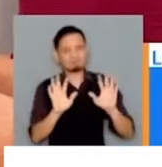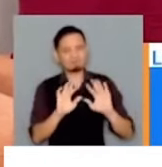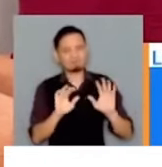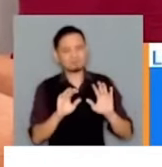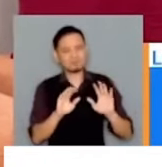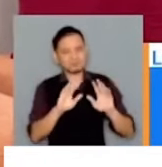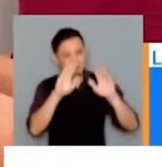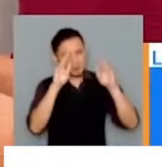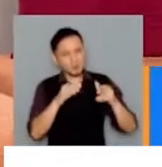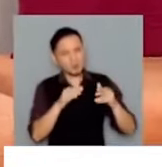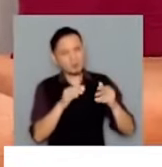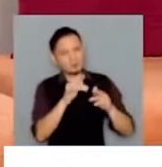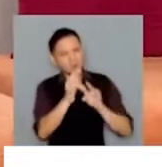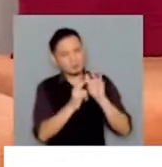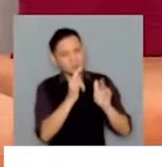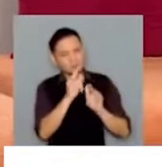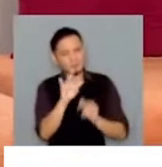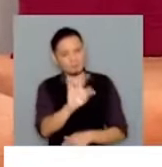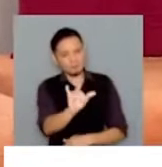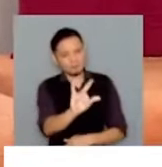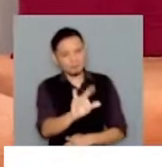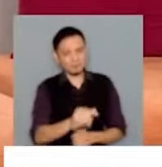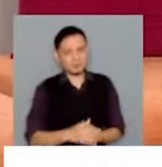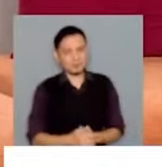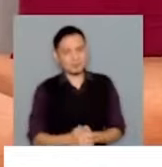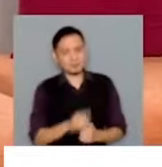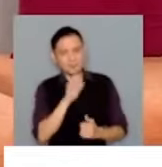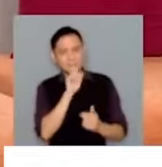ayun. And I'm very thankful